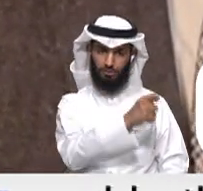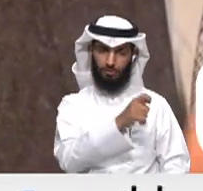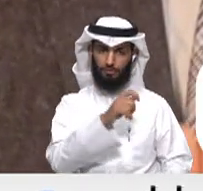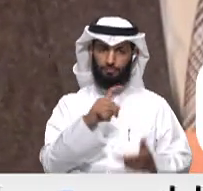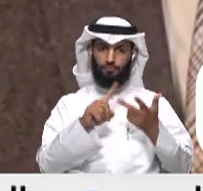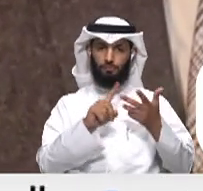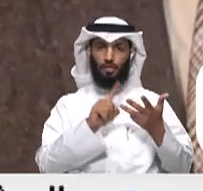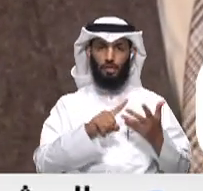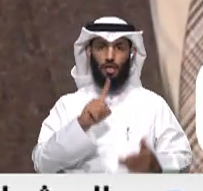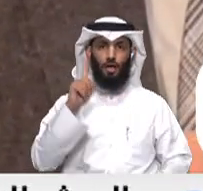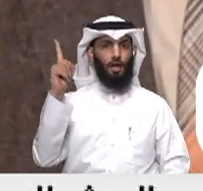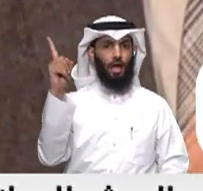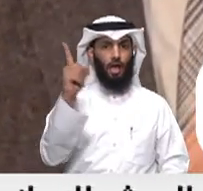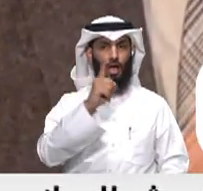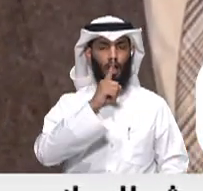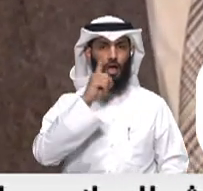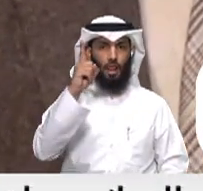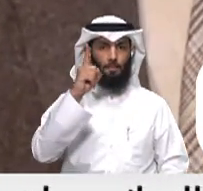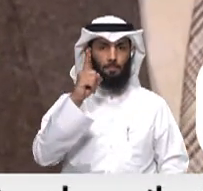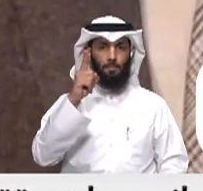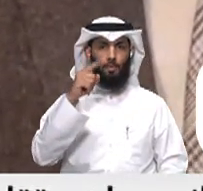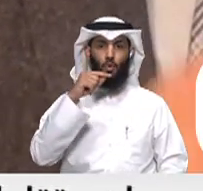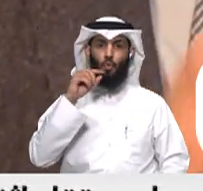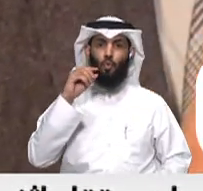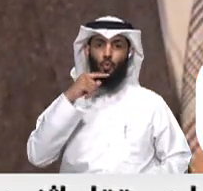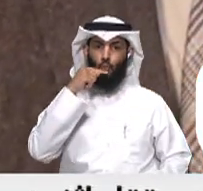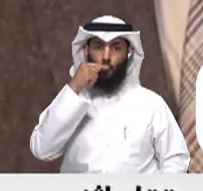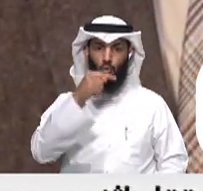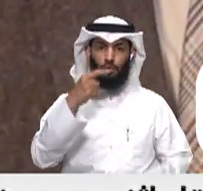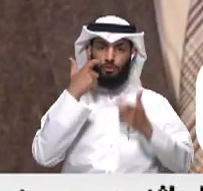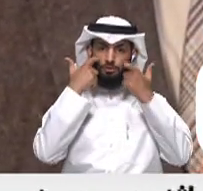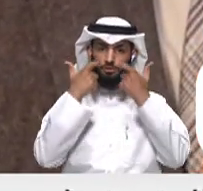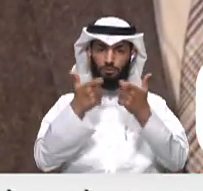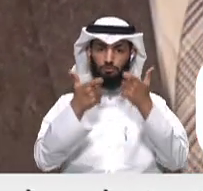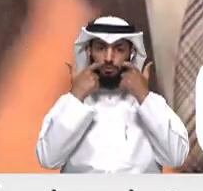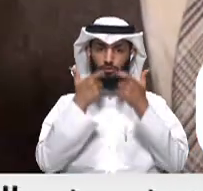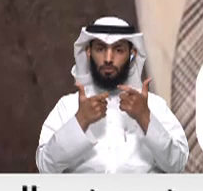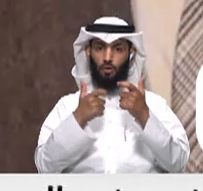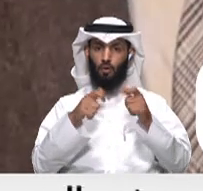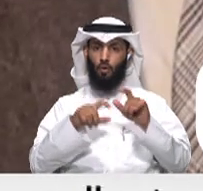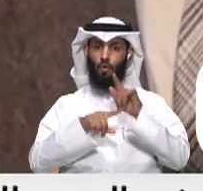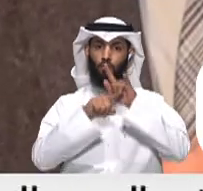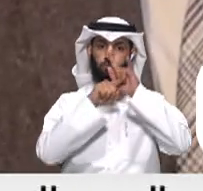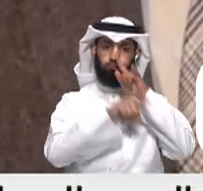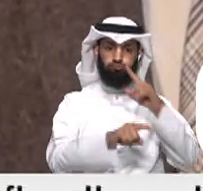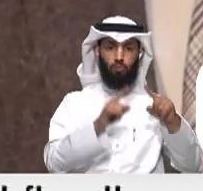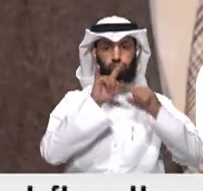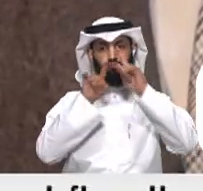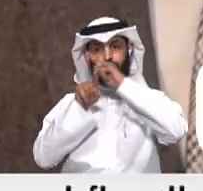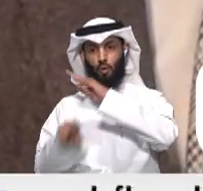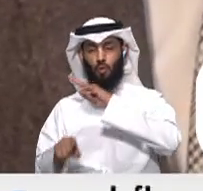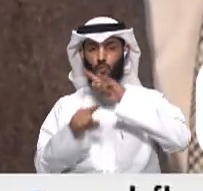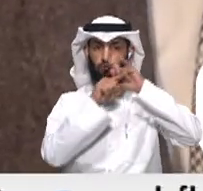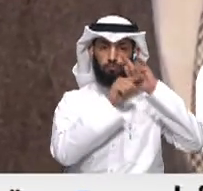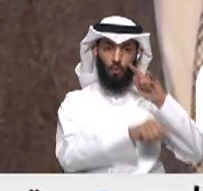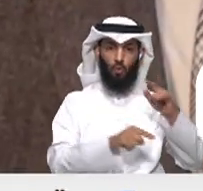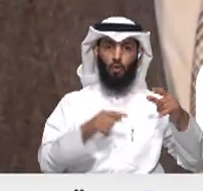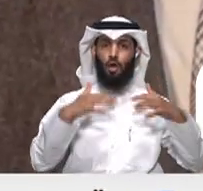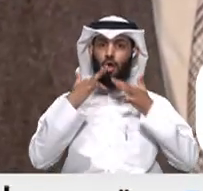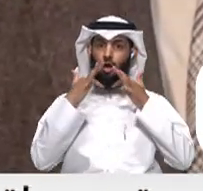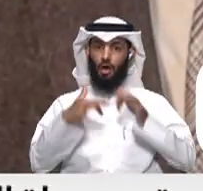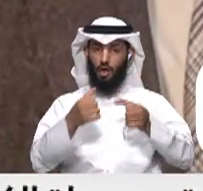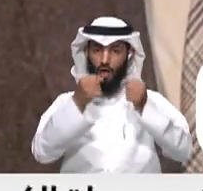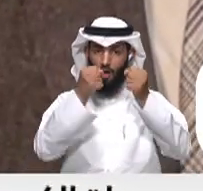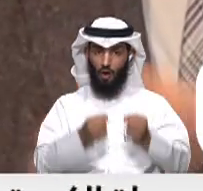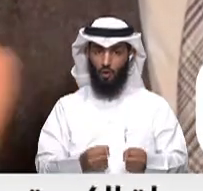روسيا دعت إلى عدم الانجرار وراء التصعيد وعدم دفع إيران للرد والسعي إلى التهدئة في المنطقة، وكذا الحال